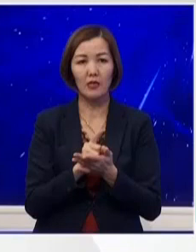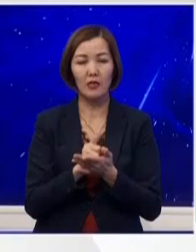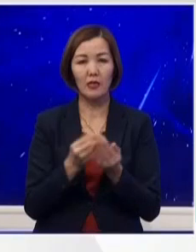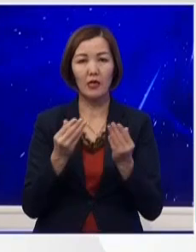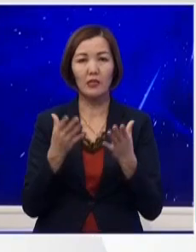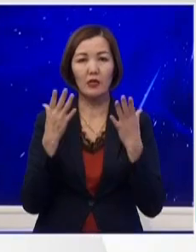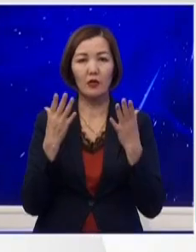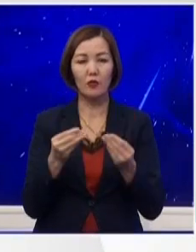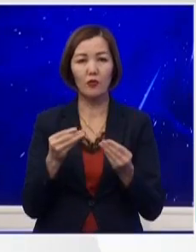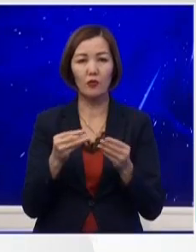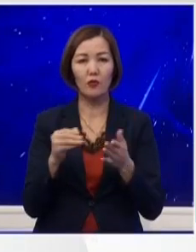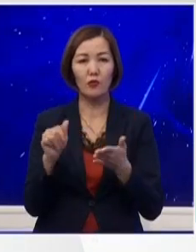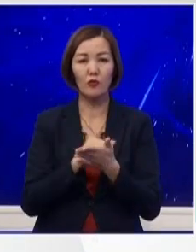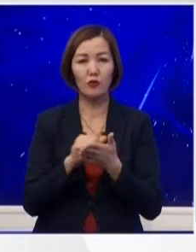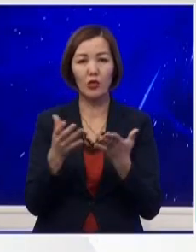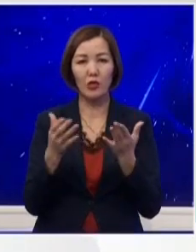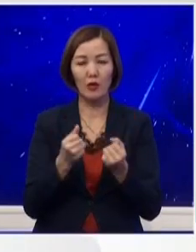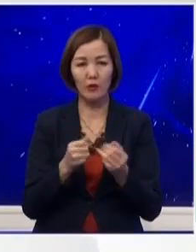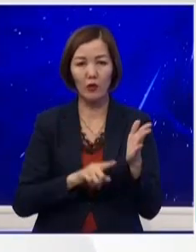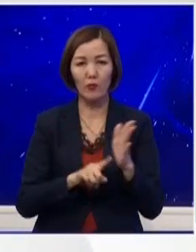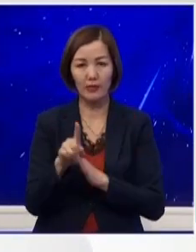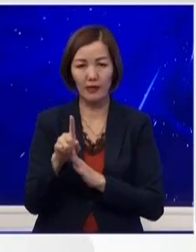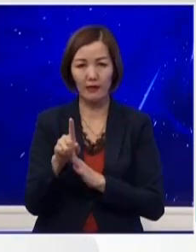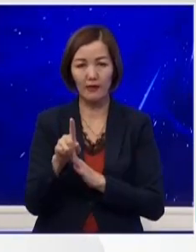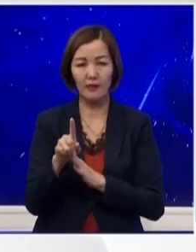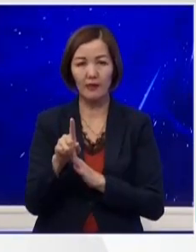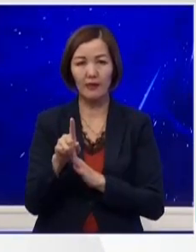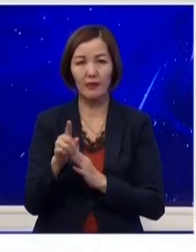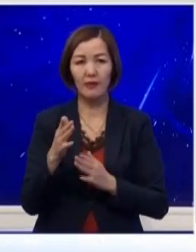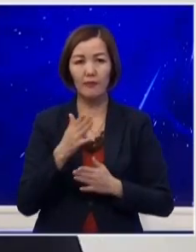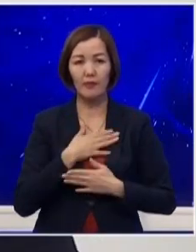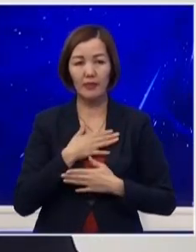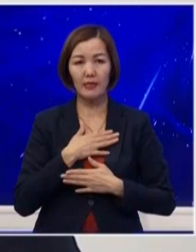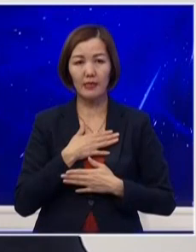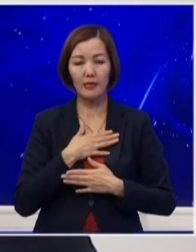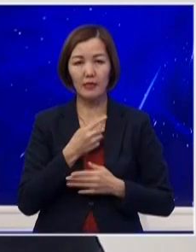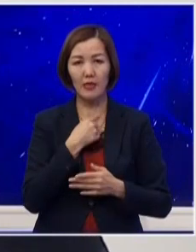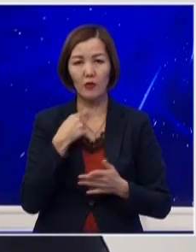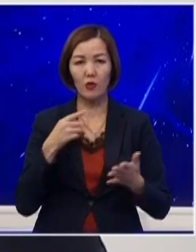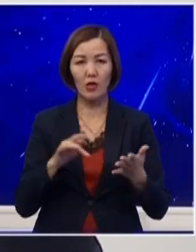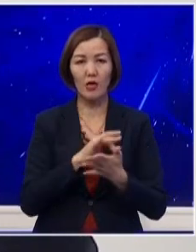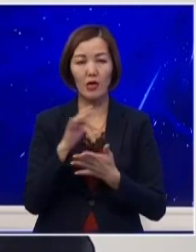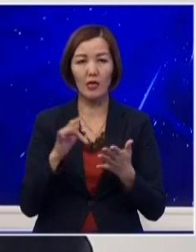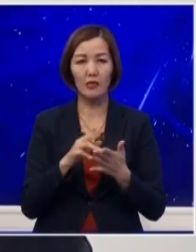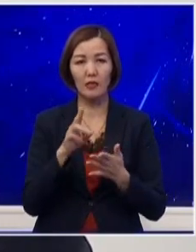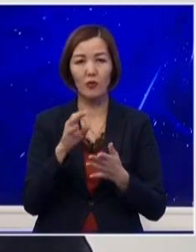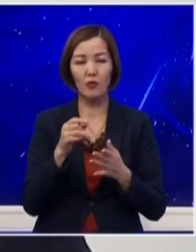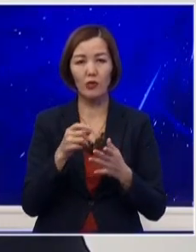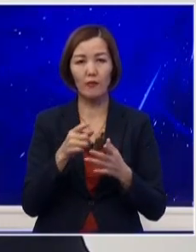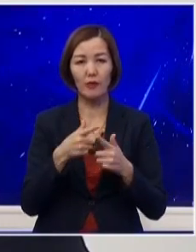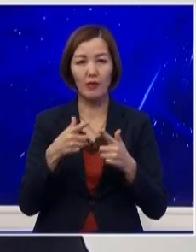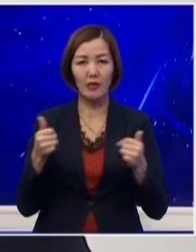Қазіргі таңда құжат қабылдау басталды. Біздің мекен жайымыз Талдықорған қаласында Көктем Грант бизнес